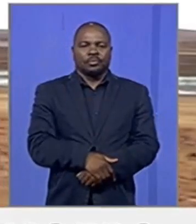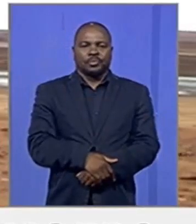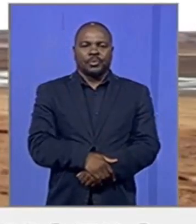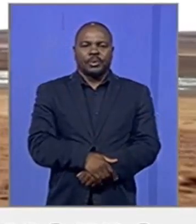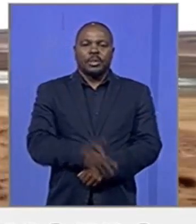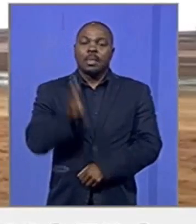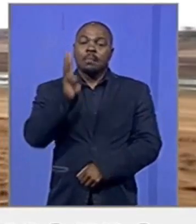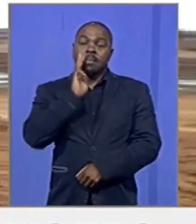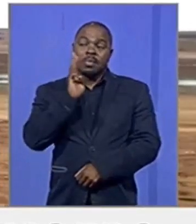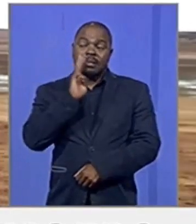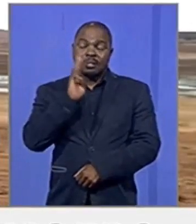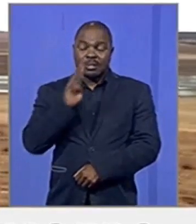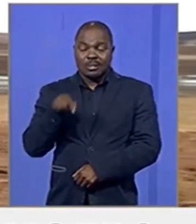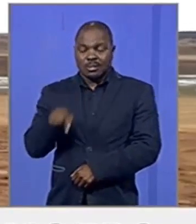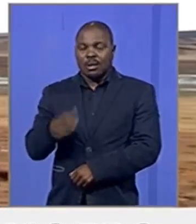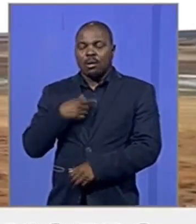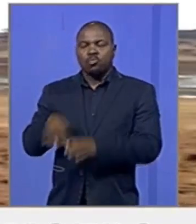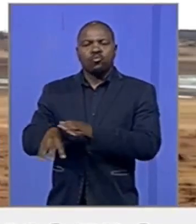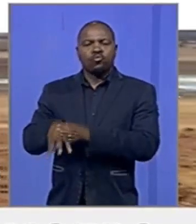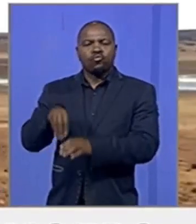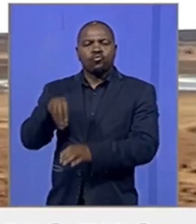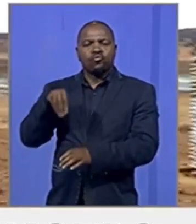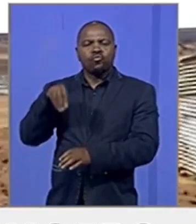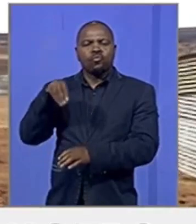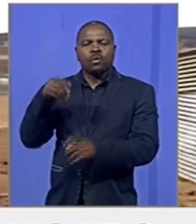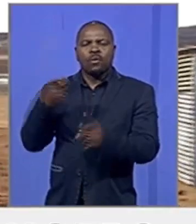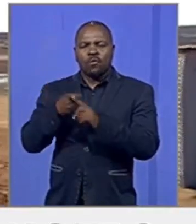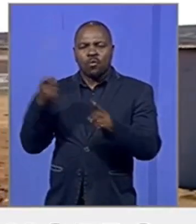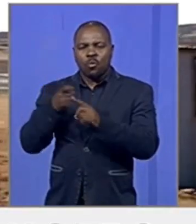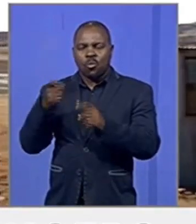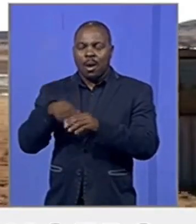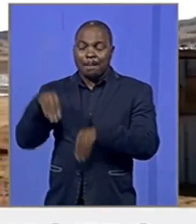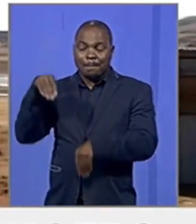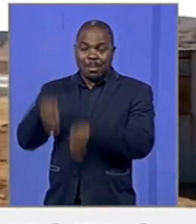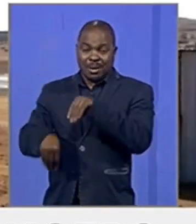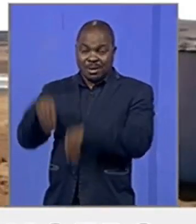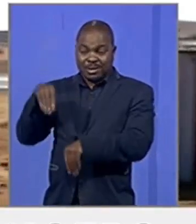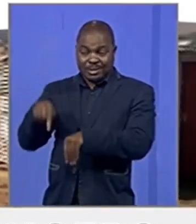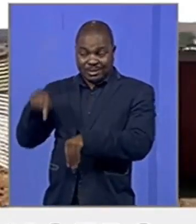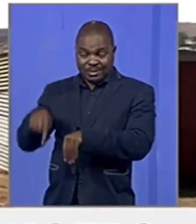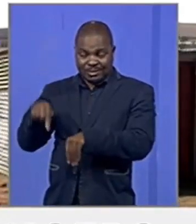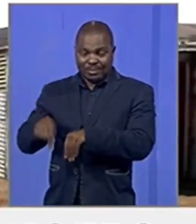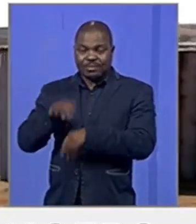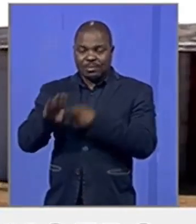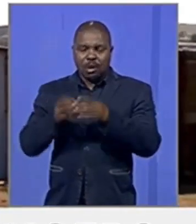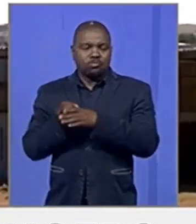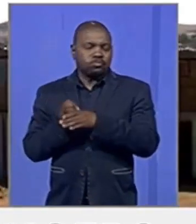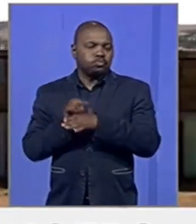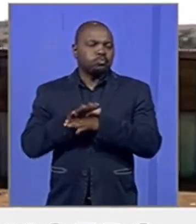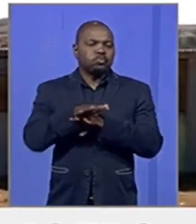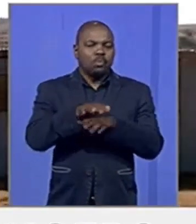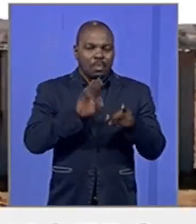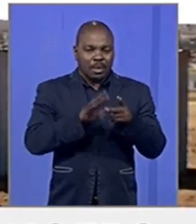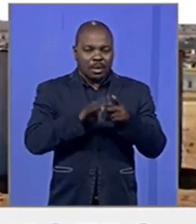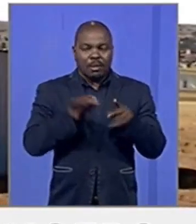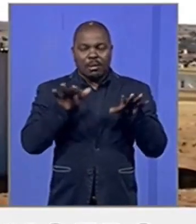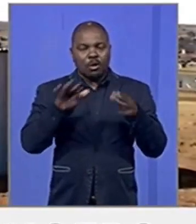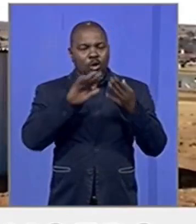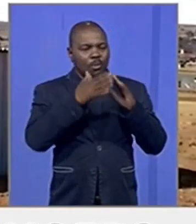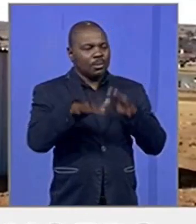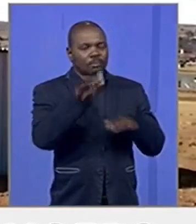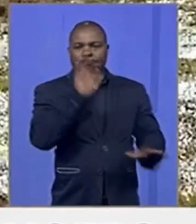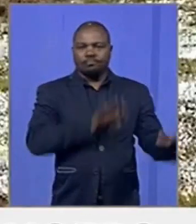Meetse ao go begwang a pumpunyega go tloga mo moepong o gaufi mme a tshositse ketsaetsego